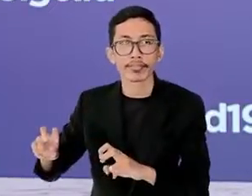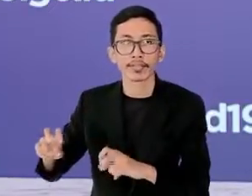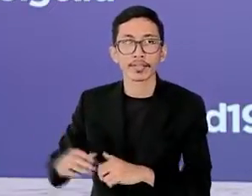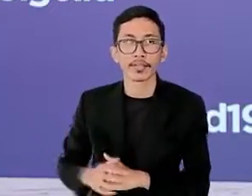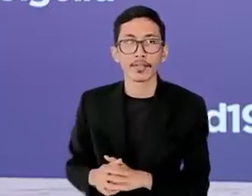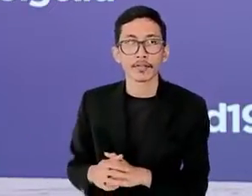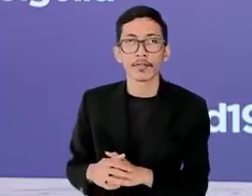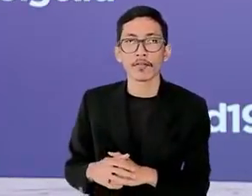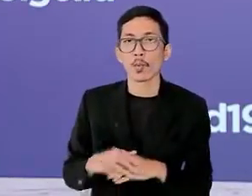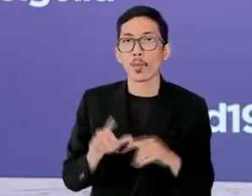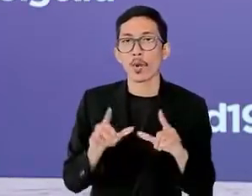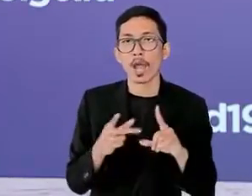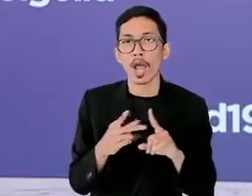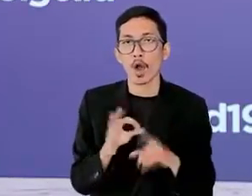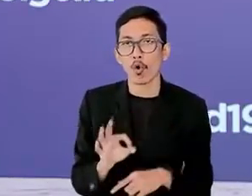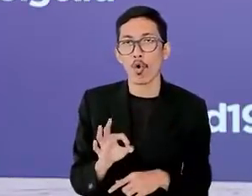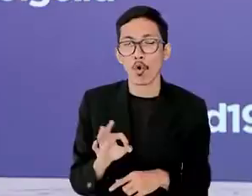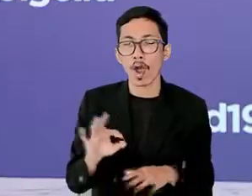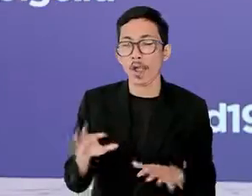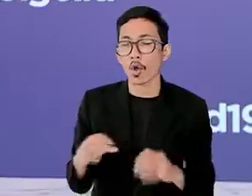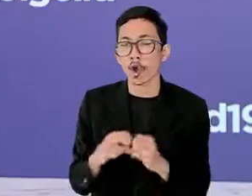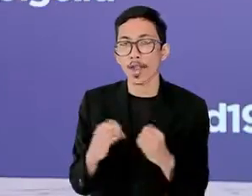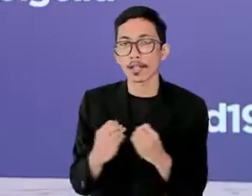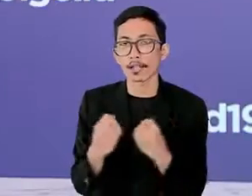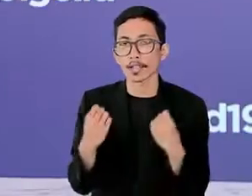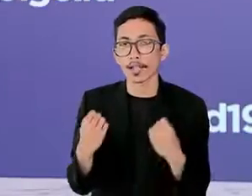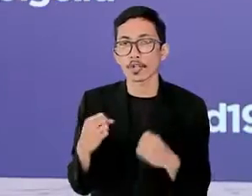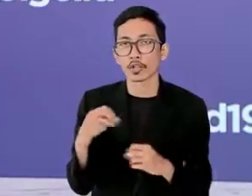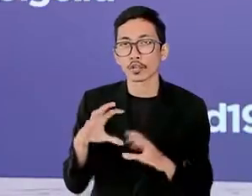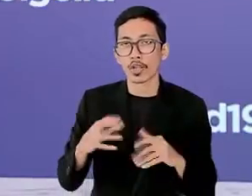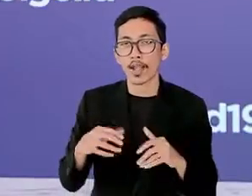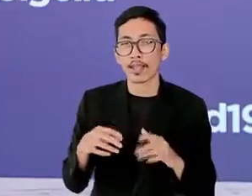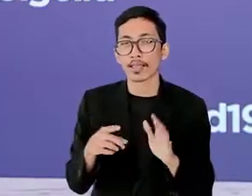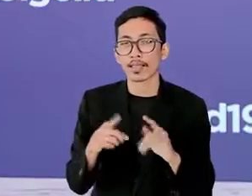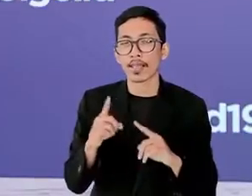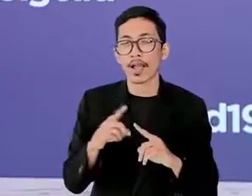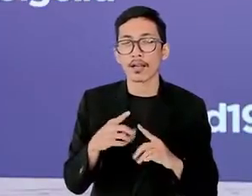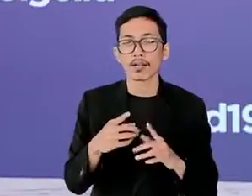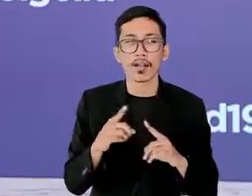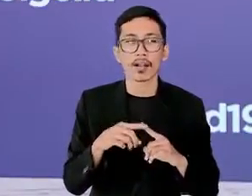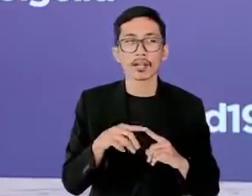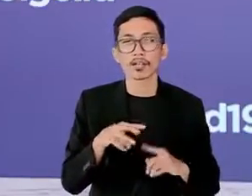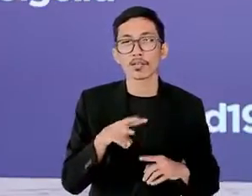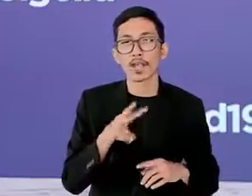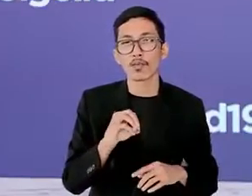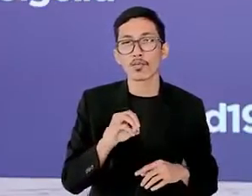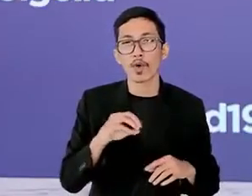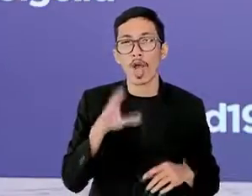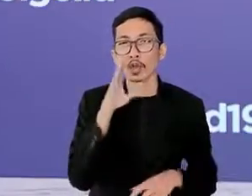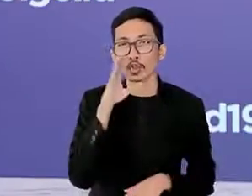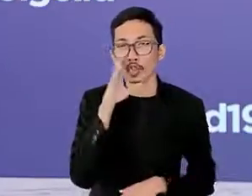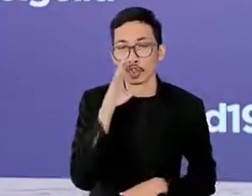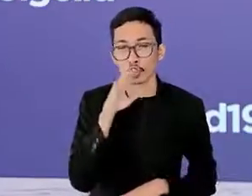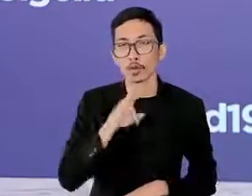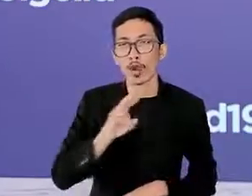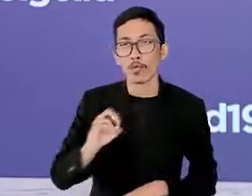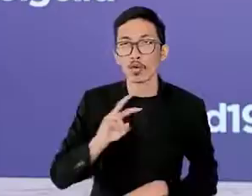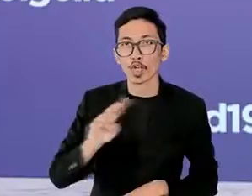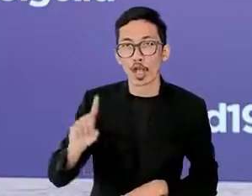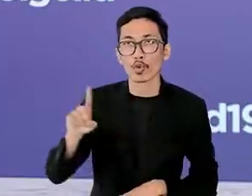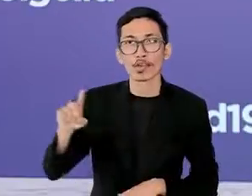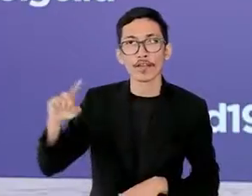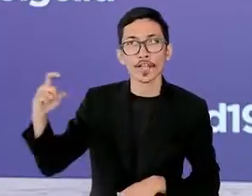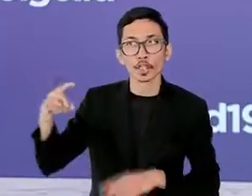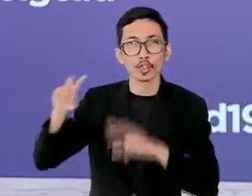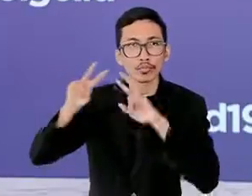Who atau organisasi kesehatan dunia pada tanggal 30 Agustus Hai varian